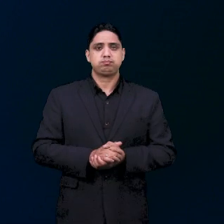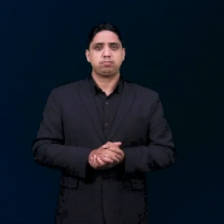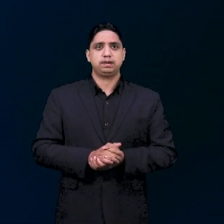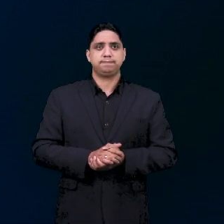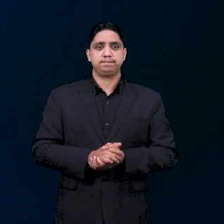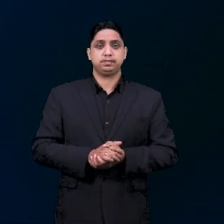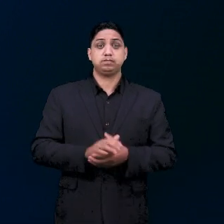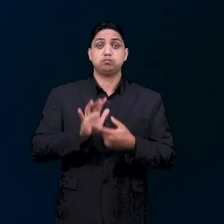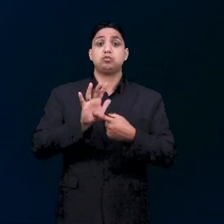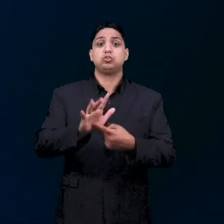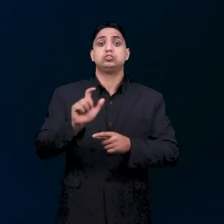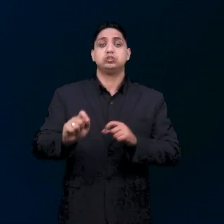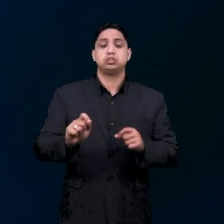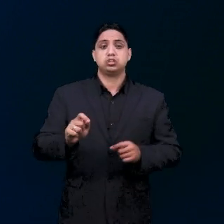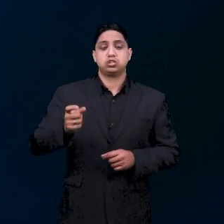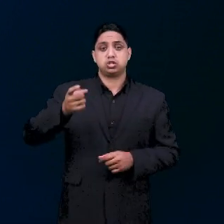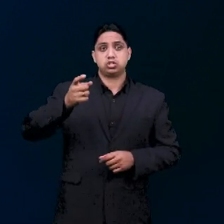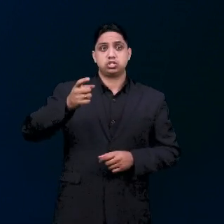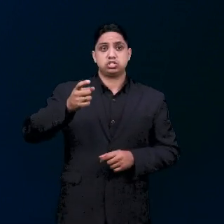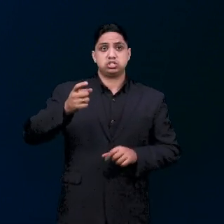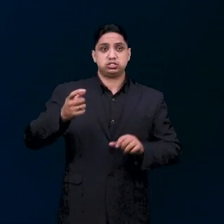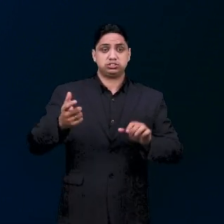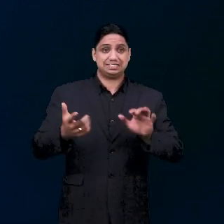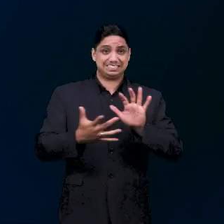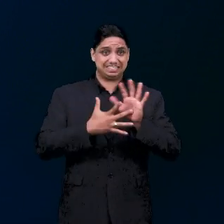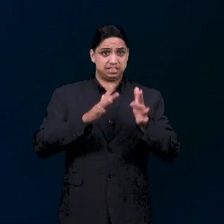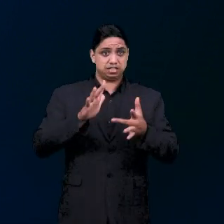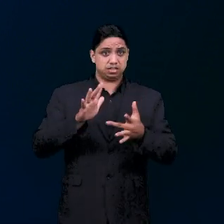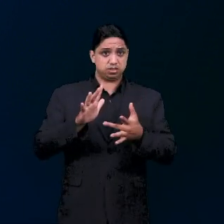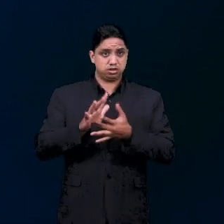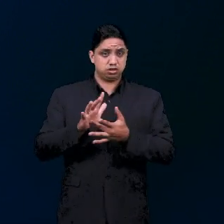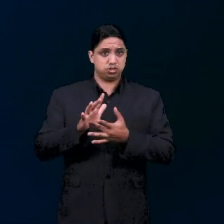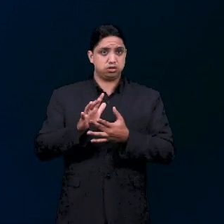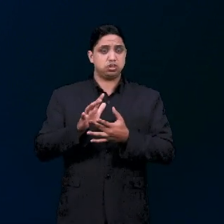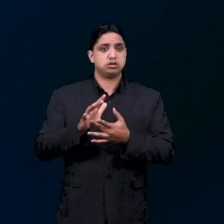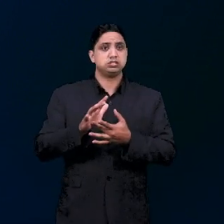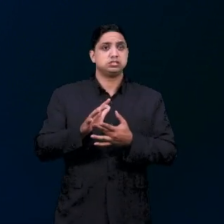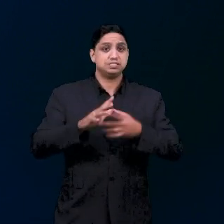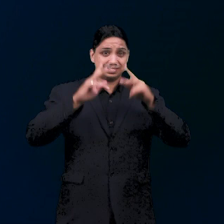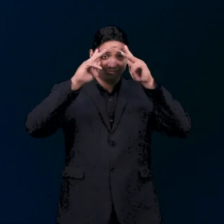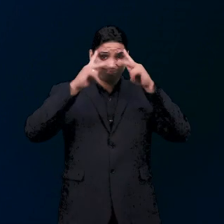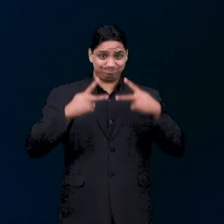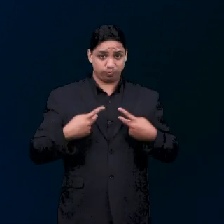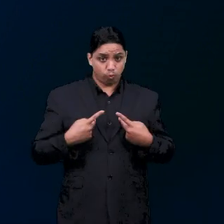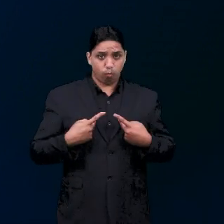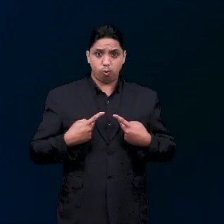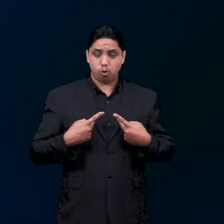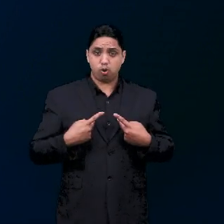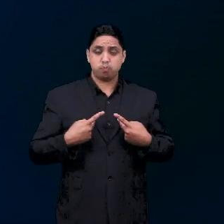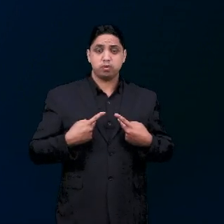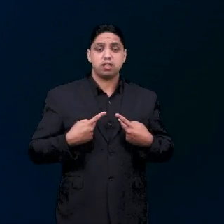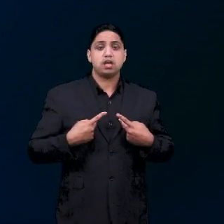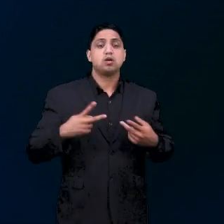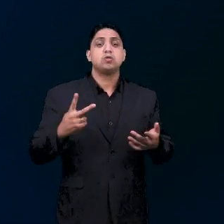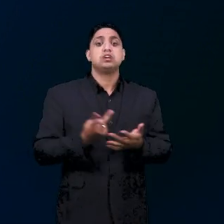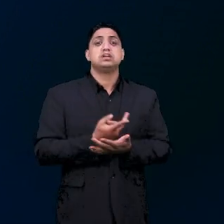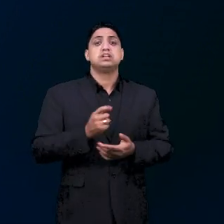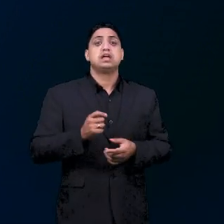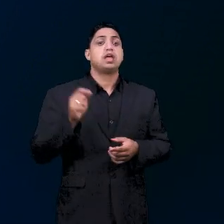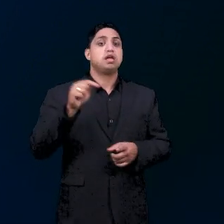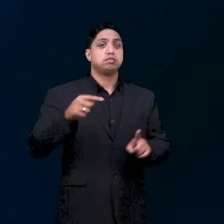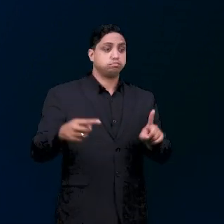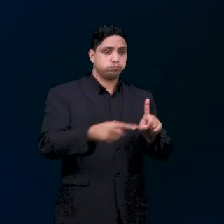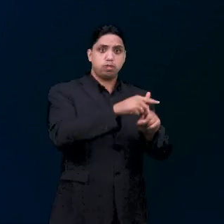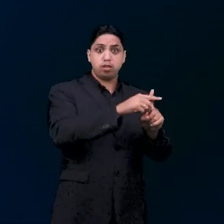Donc, quand l'homme il laisse cela, la tendance, c'est aller vers la mort spirituelle, la